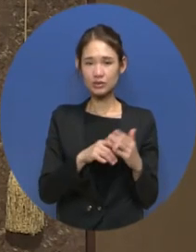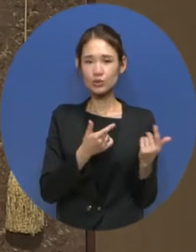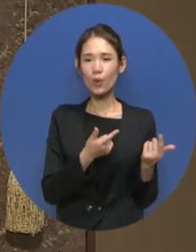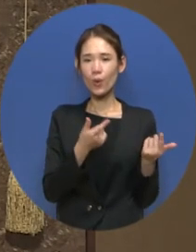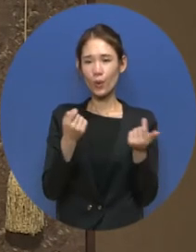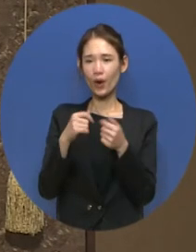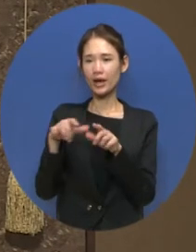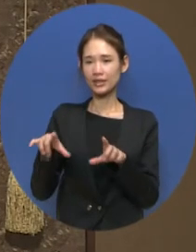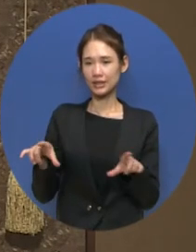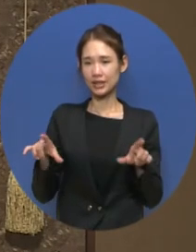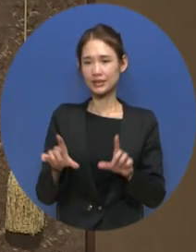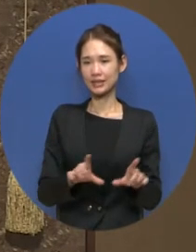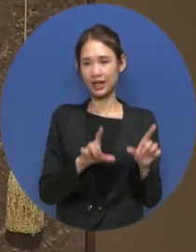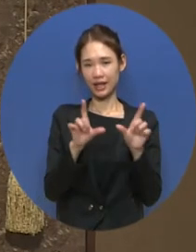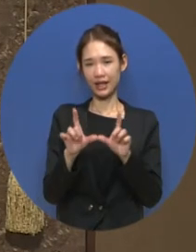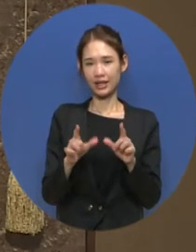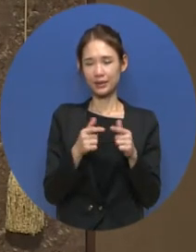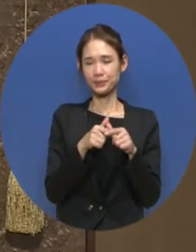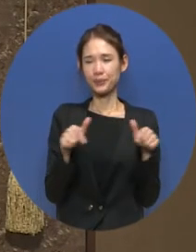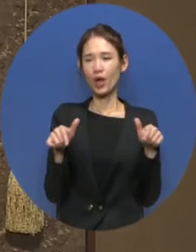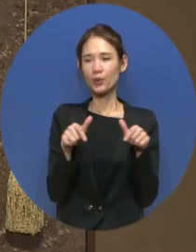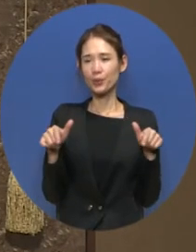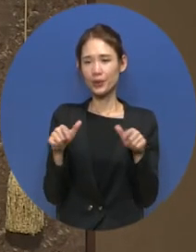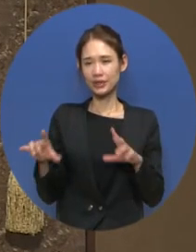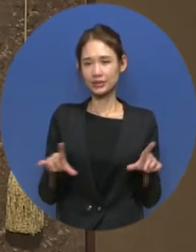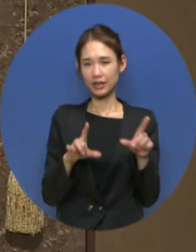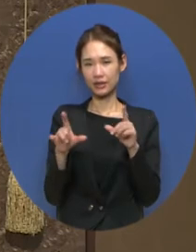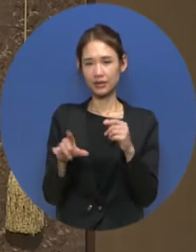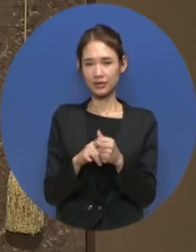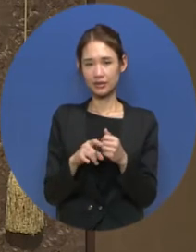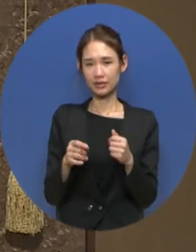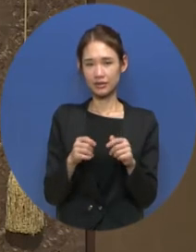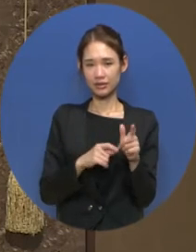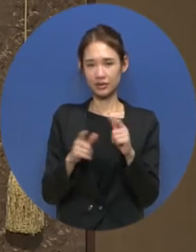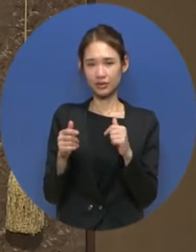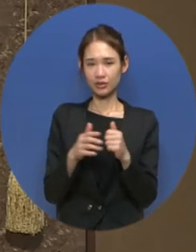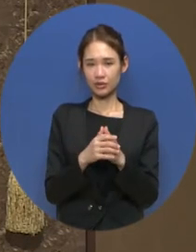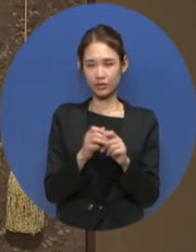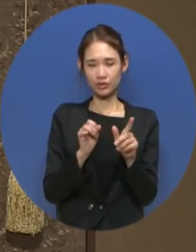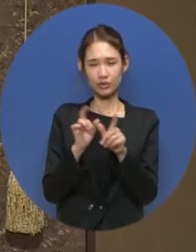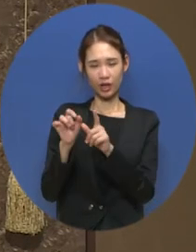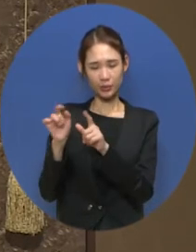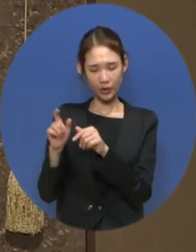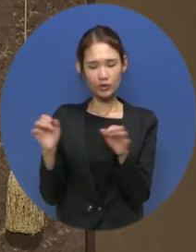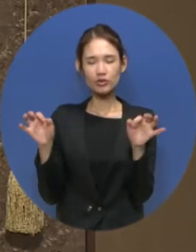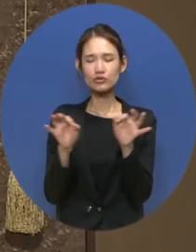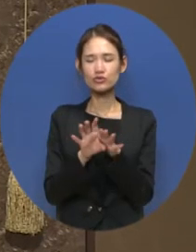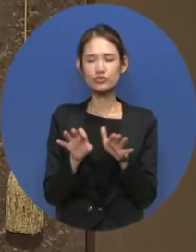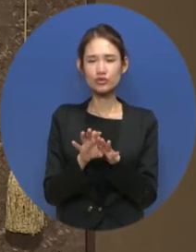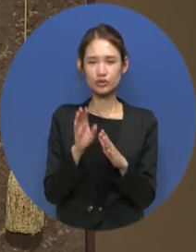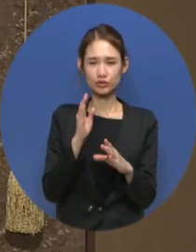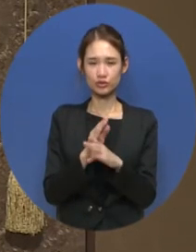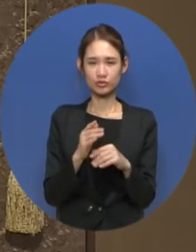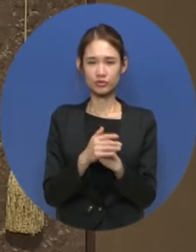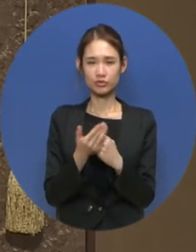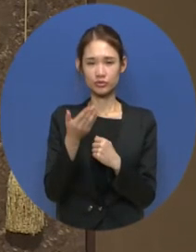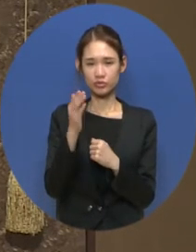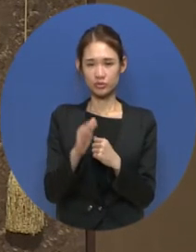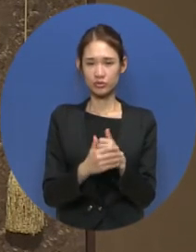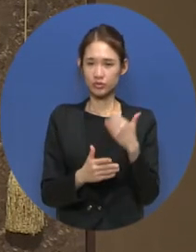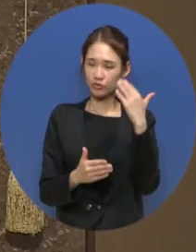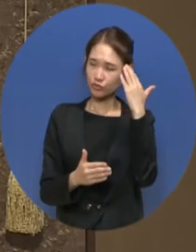살아가야 한다라는 이제 이런 취지하에 보호 작업장들을 없애는 주가 있고 점점 추세가 또 그렇게 되어가고 있습니다. 그런데